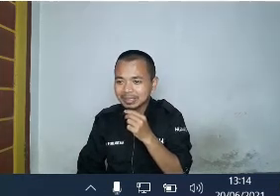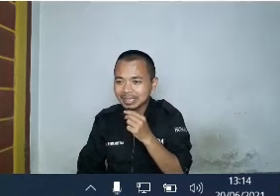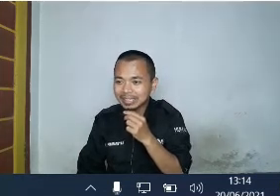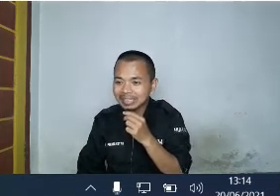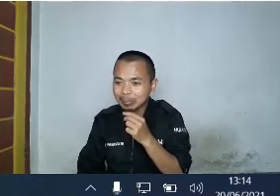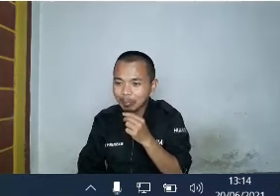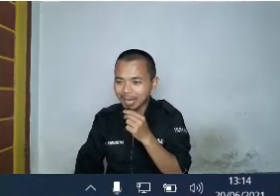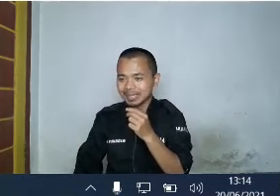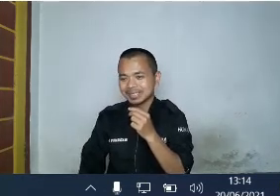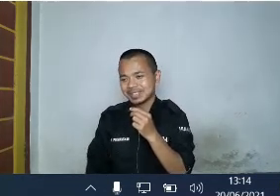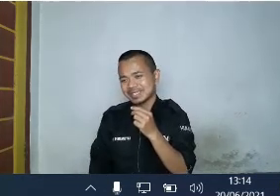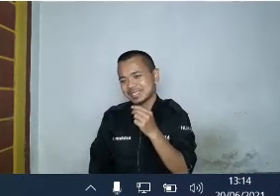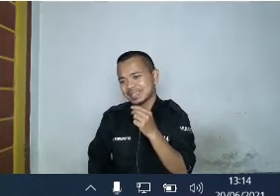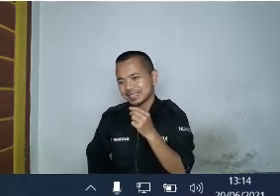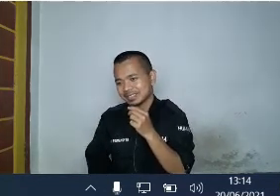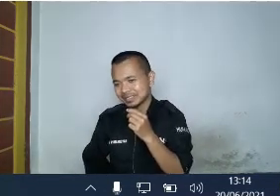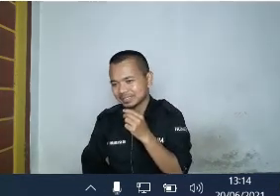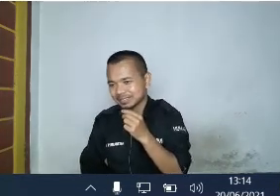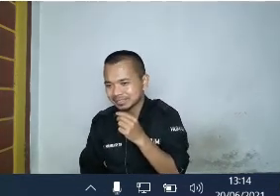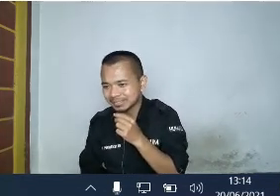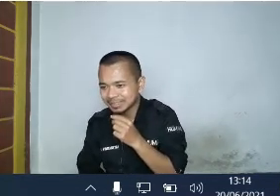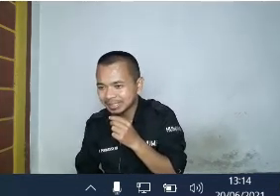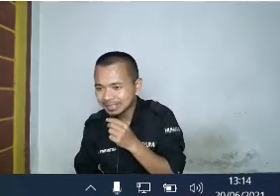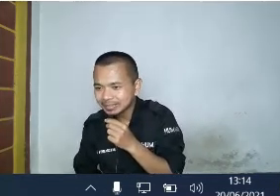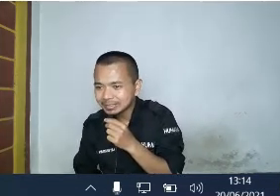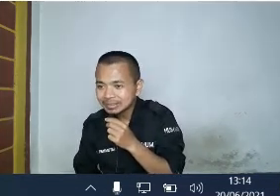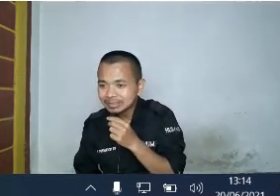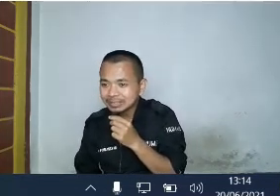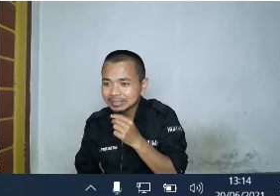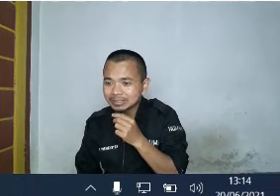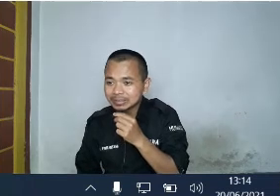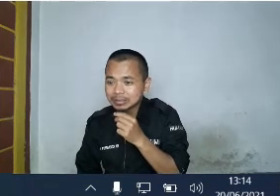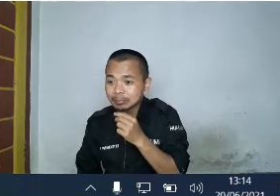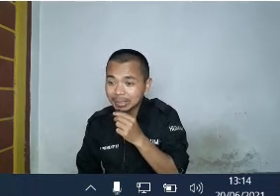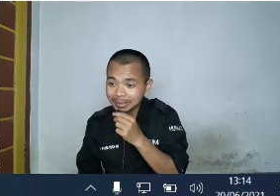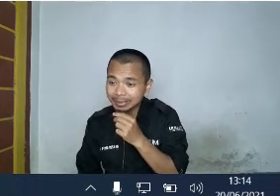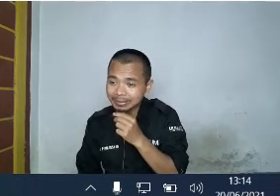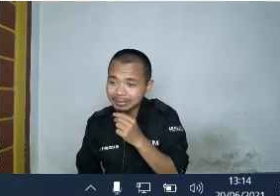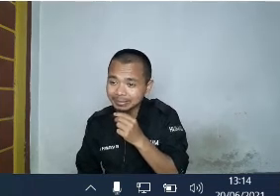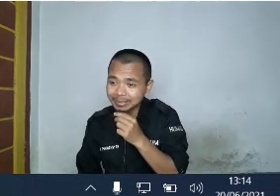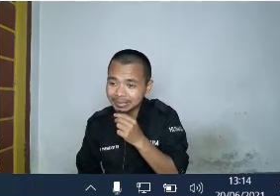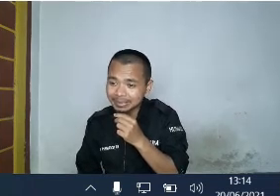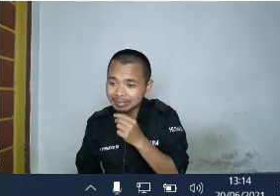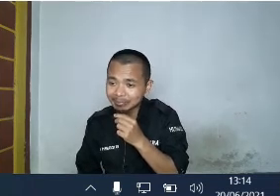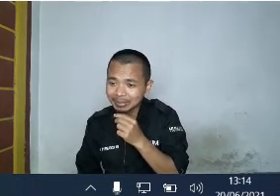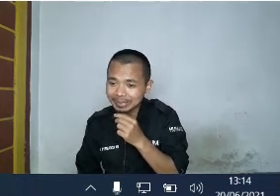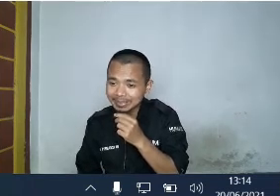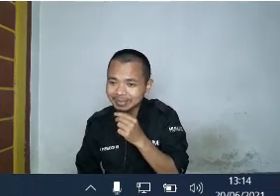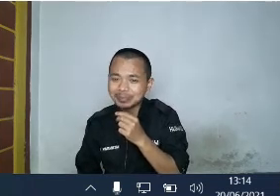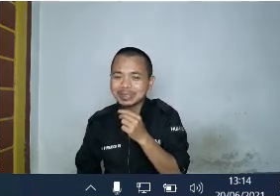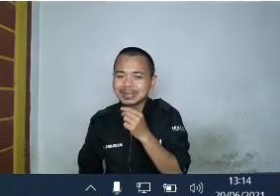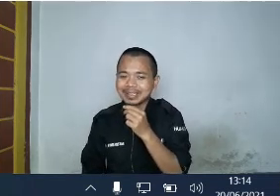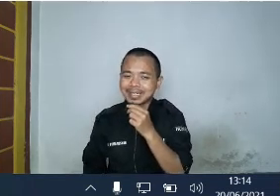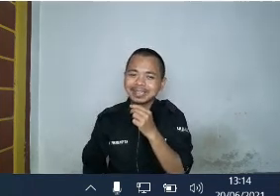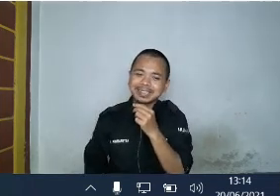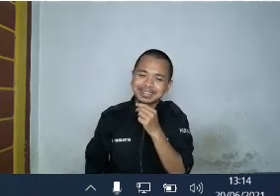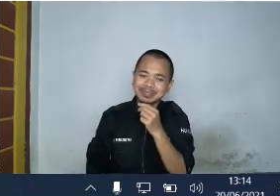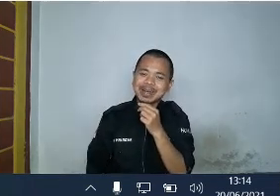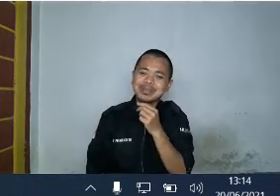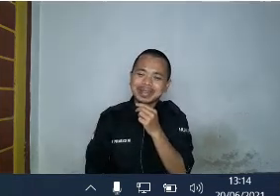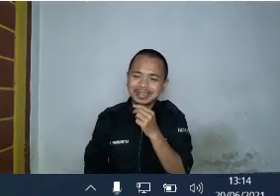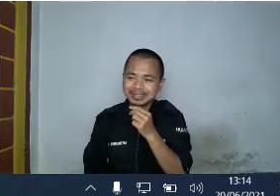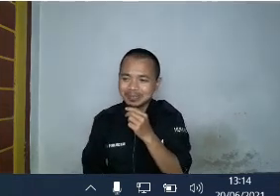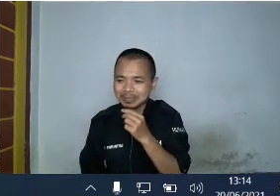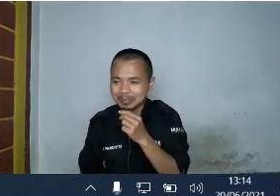yang kelima kita aja ya Nah mana yang 3 dan 4 nyaho punya orang lain